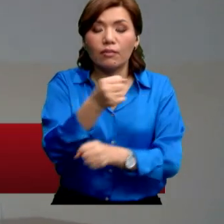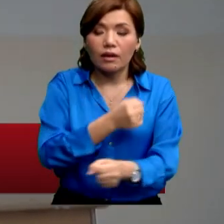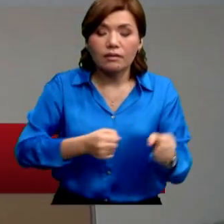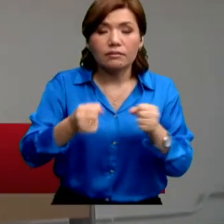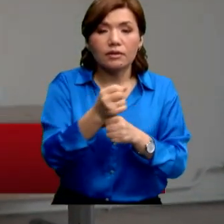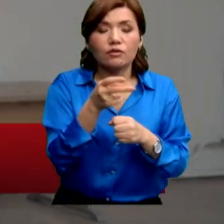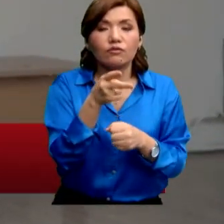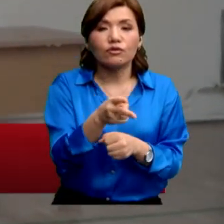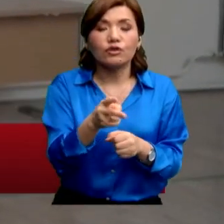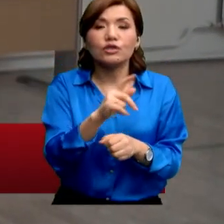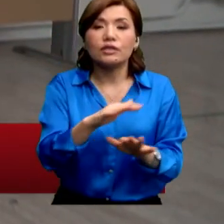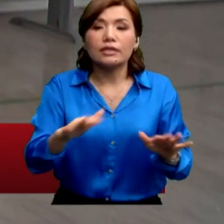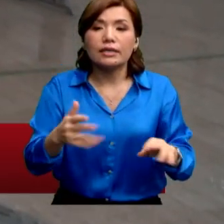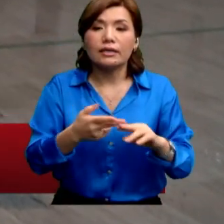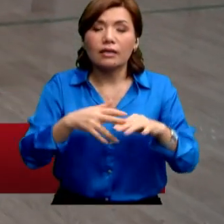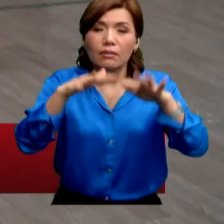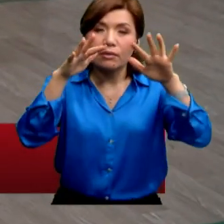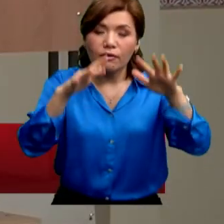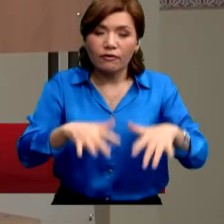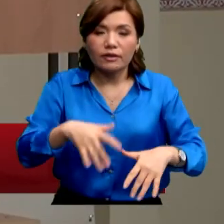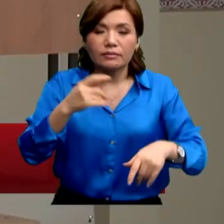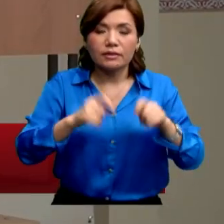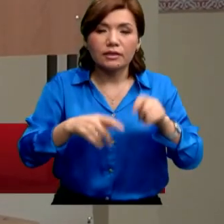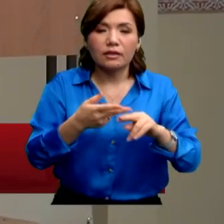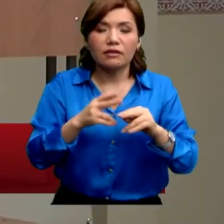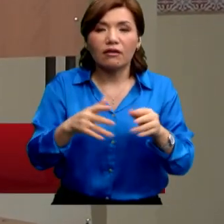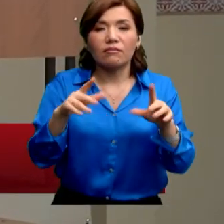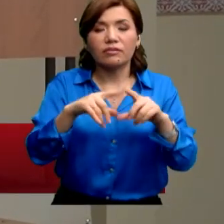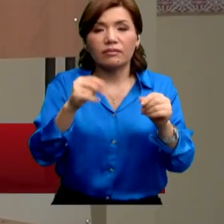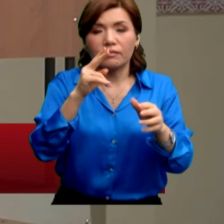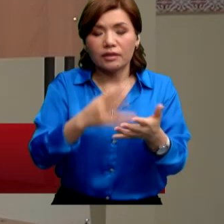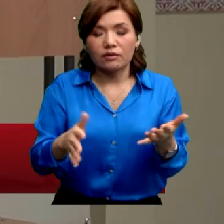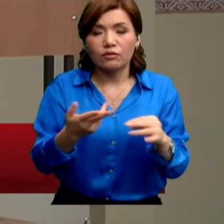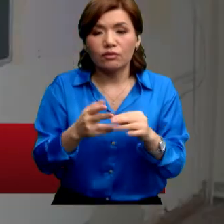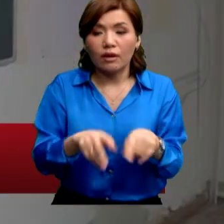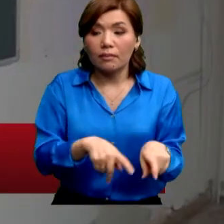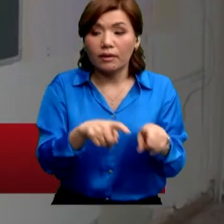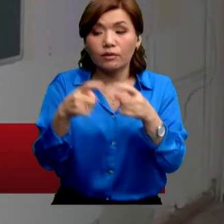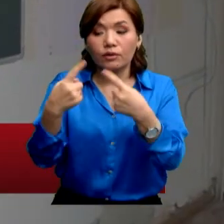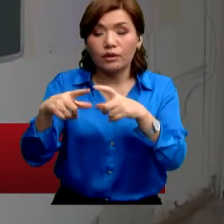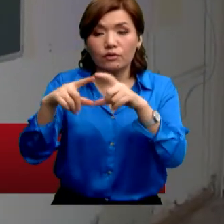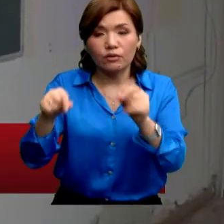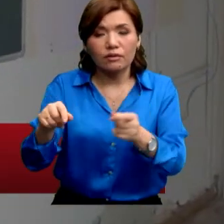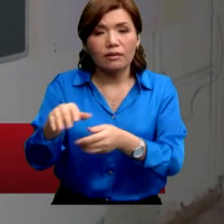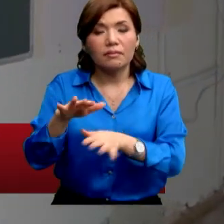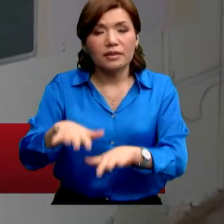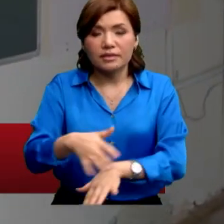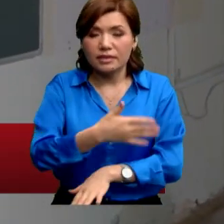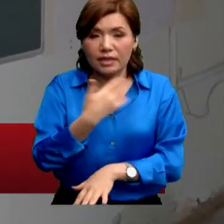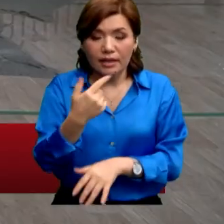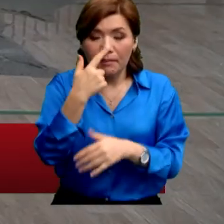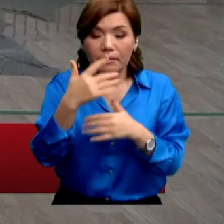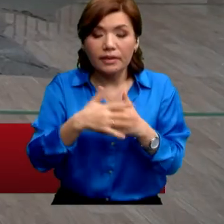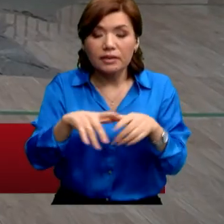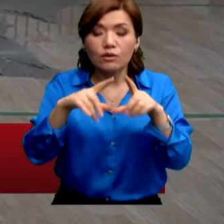2000 детей. Из-за обильных снегопадов учащиеся остались без здания. Возможности разместить детей в других школах также нет.